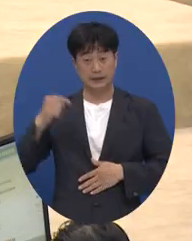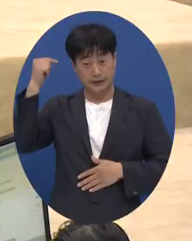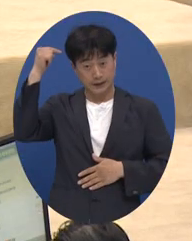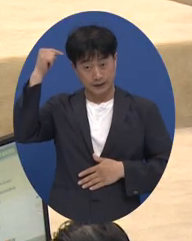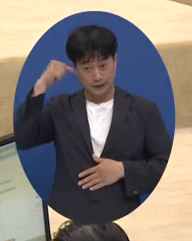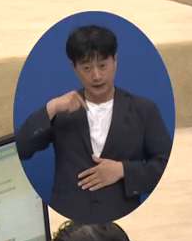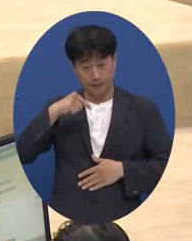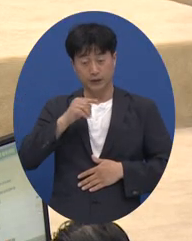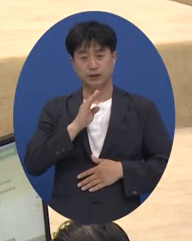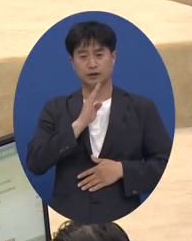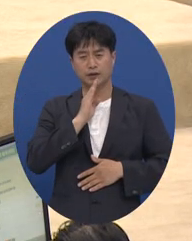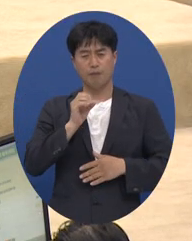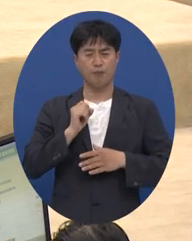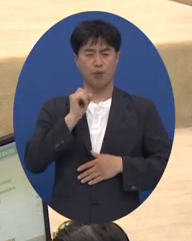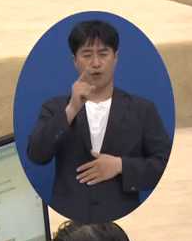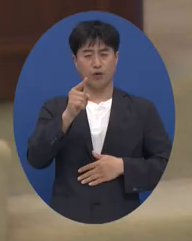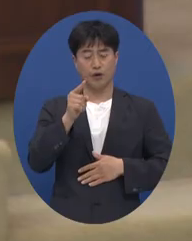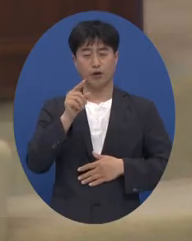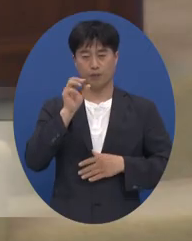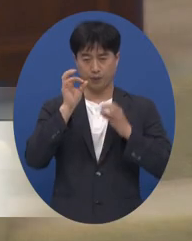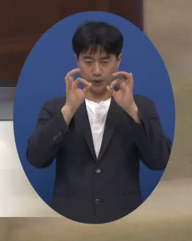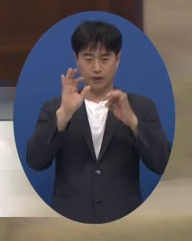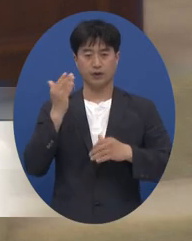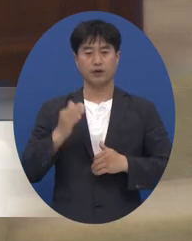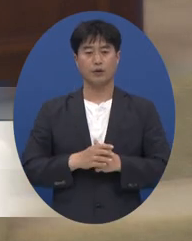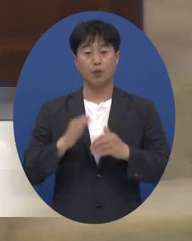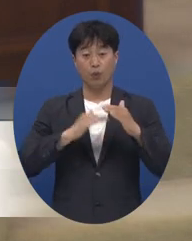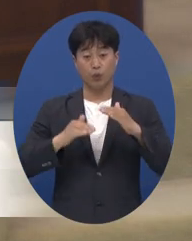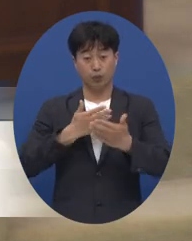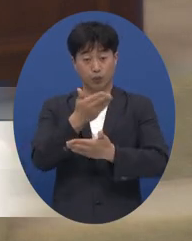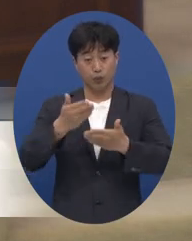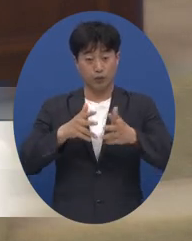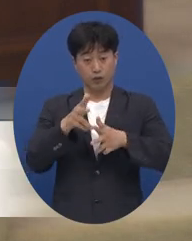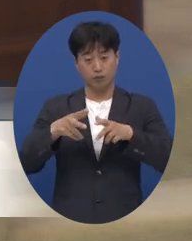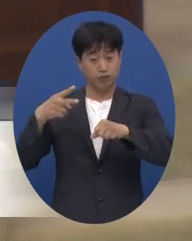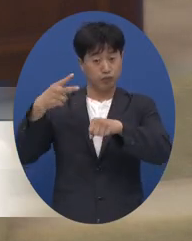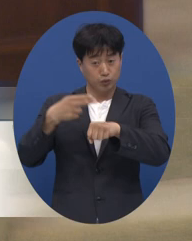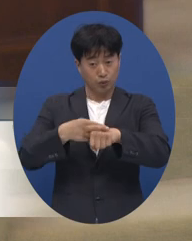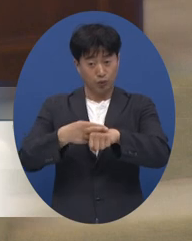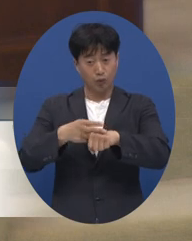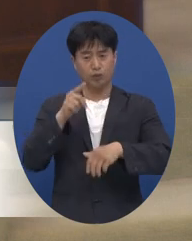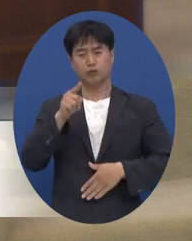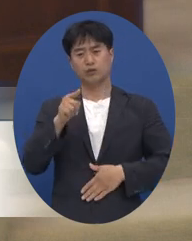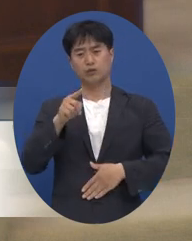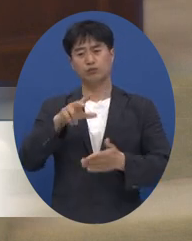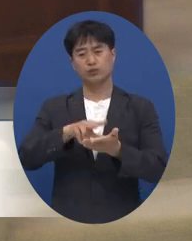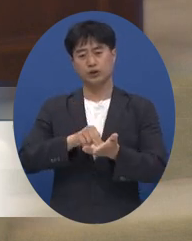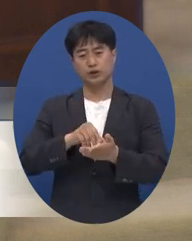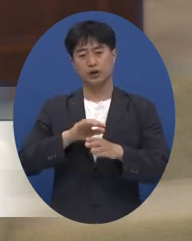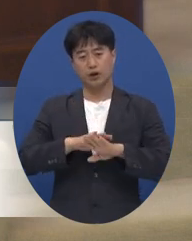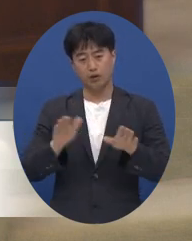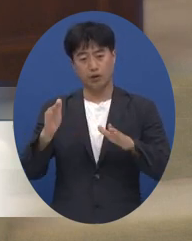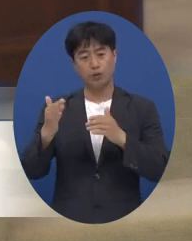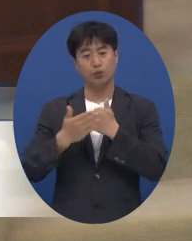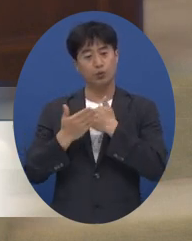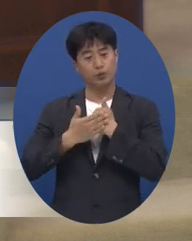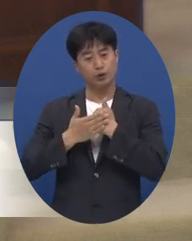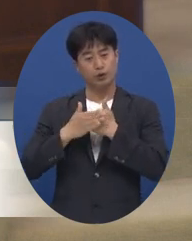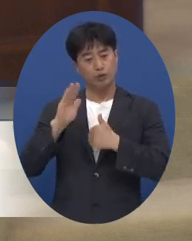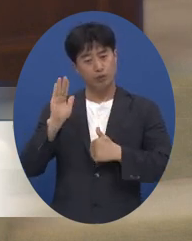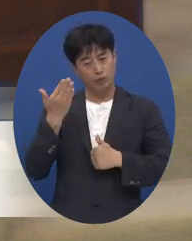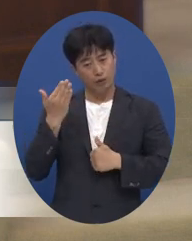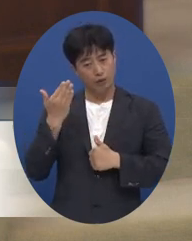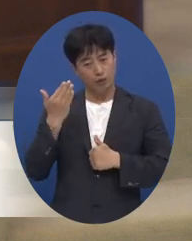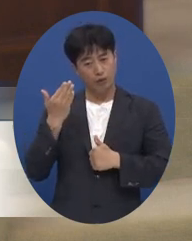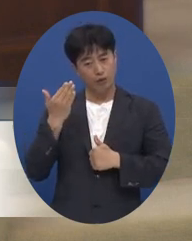멀리 보고 나가야 된다고 밝혔습니다 공식적 교류 우 사업들을 끊는 것이 과연 문제 해결에 기본을